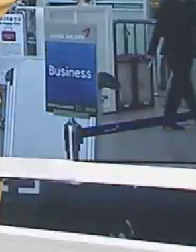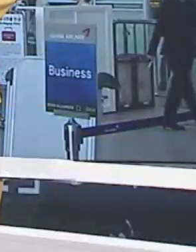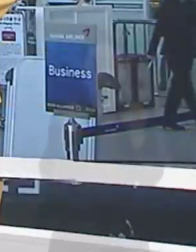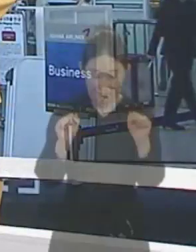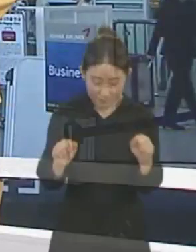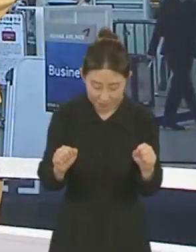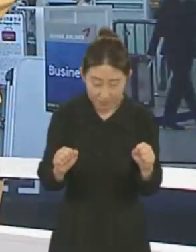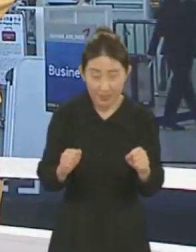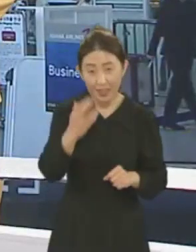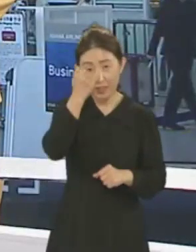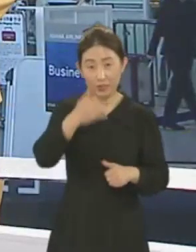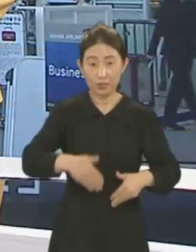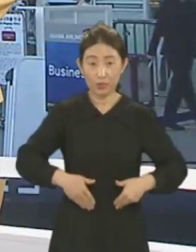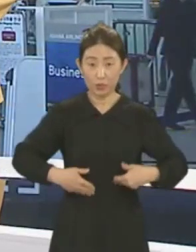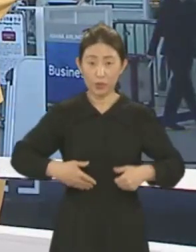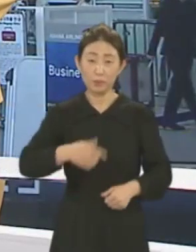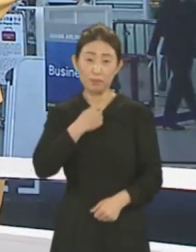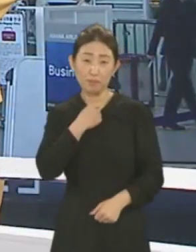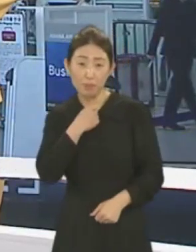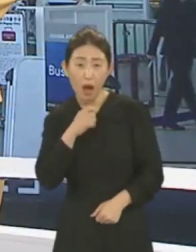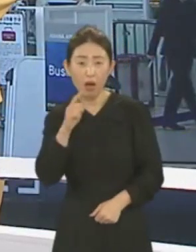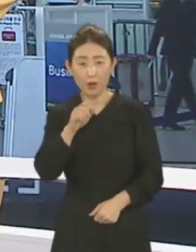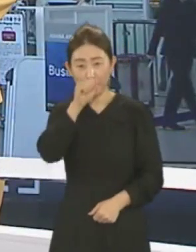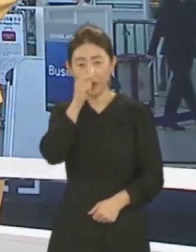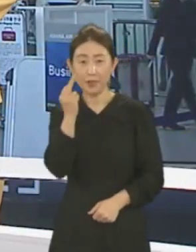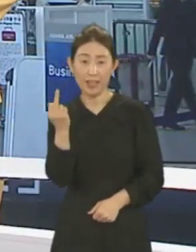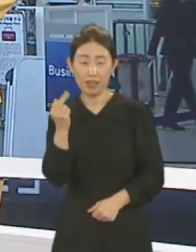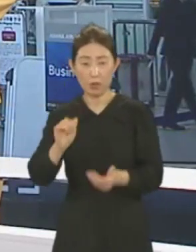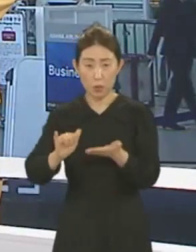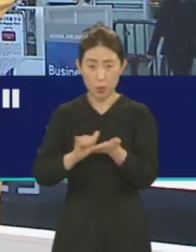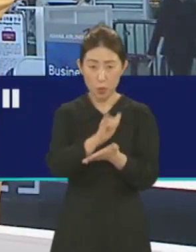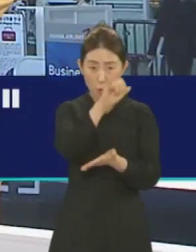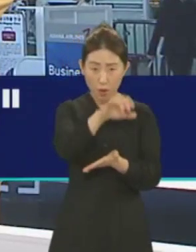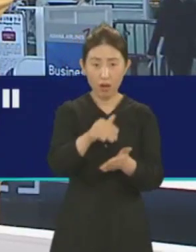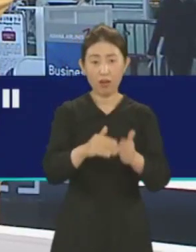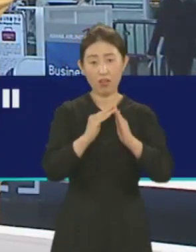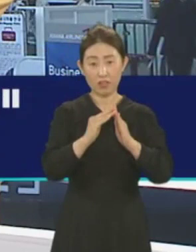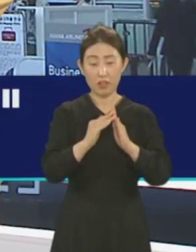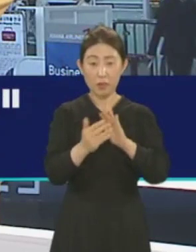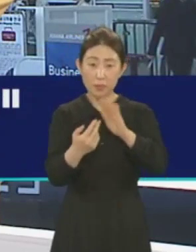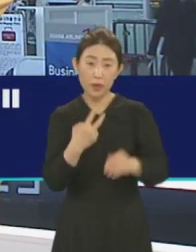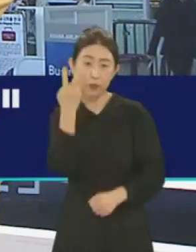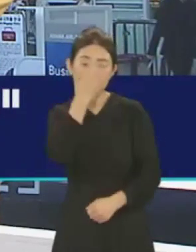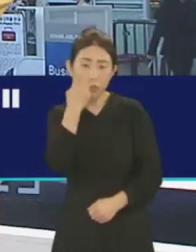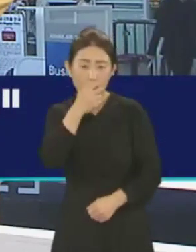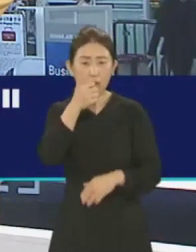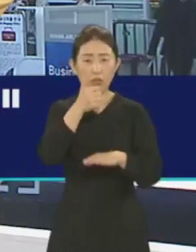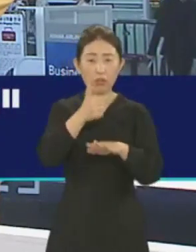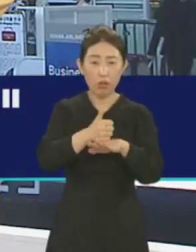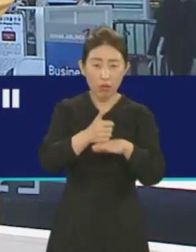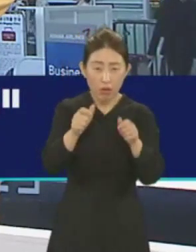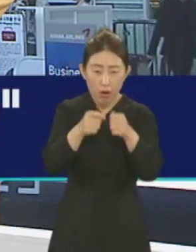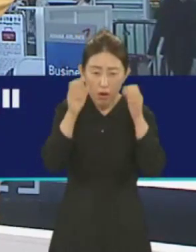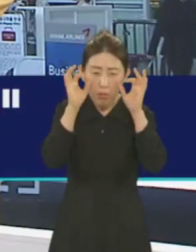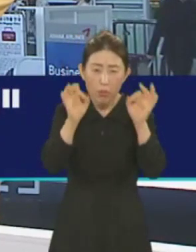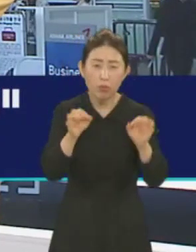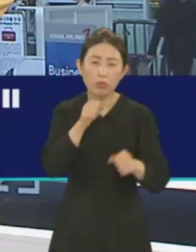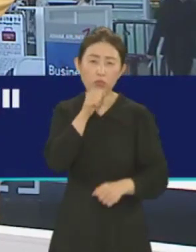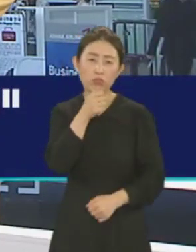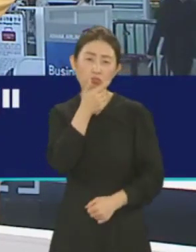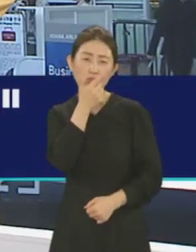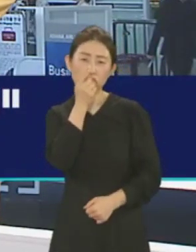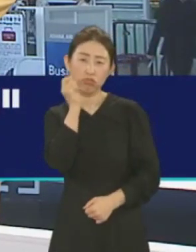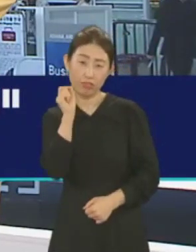여러분 안녕하십니까 충남의 오랜 숙원이던 서산공항 건설을 위한 예비타당성 조사 결과가 극히